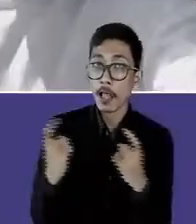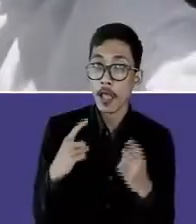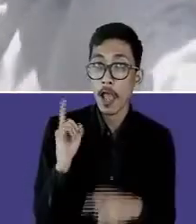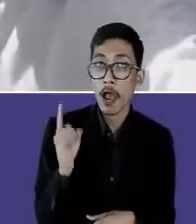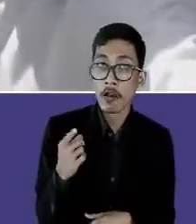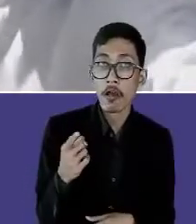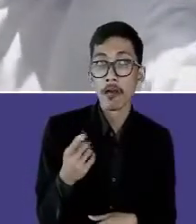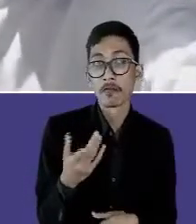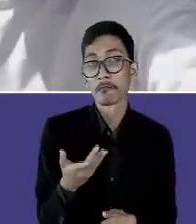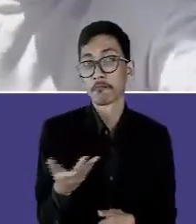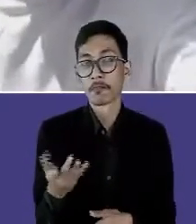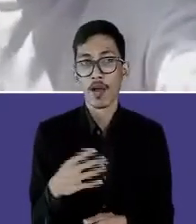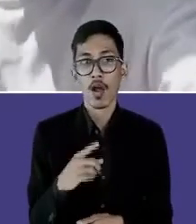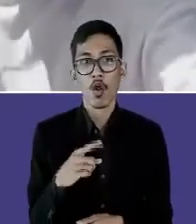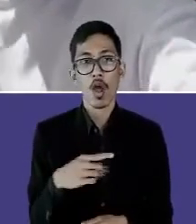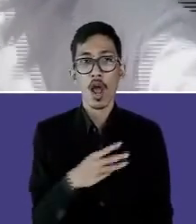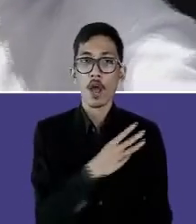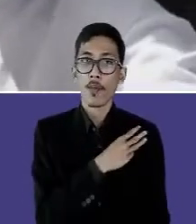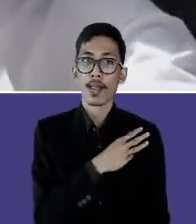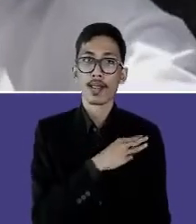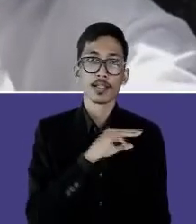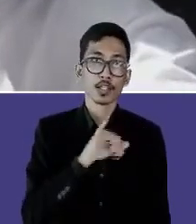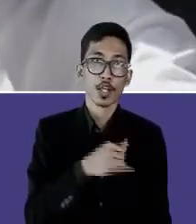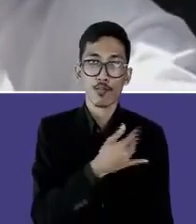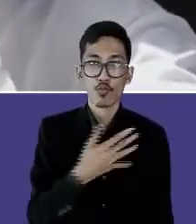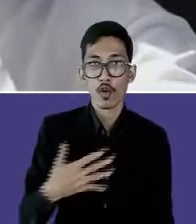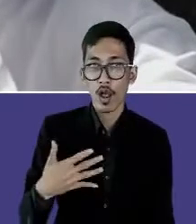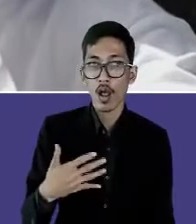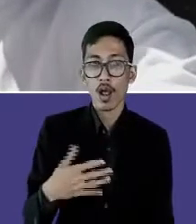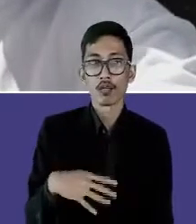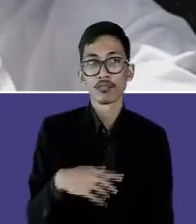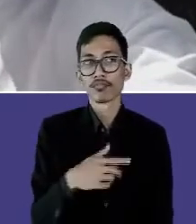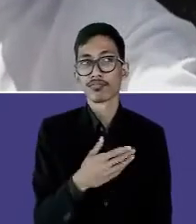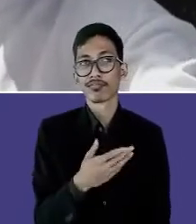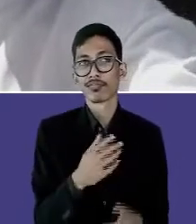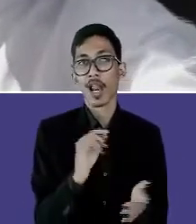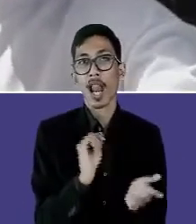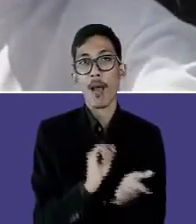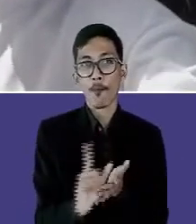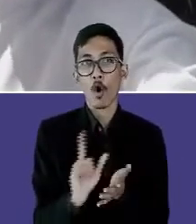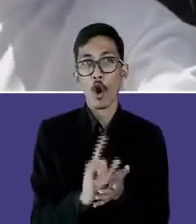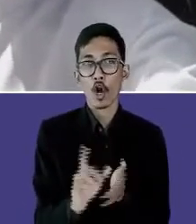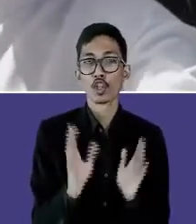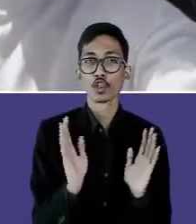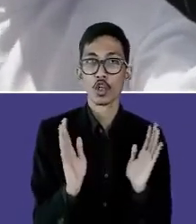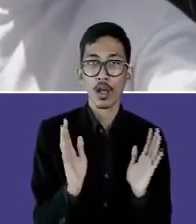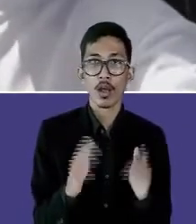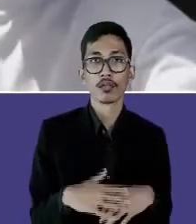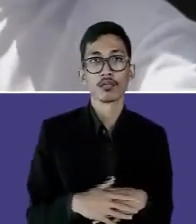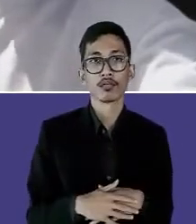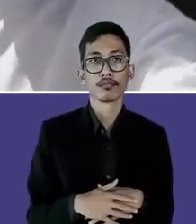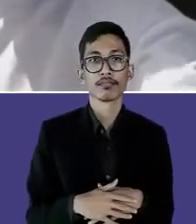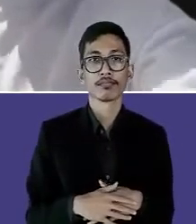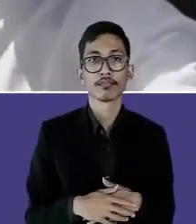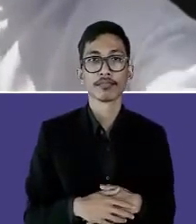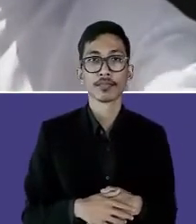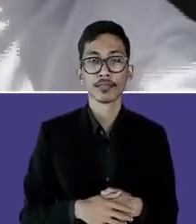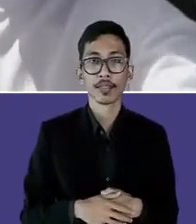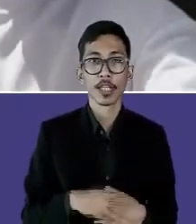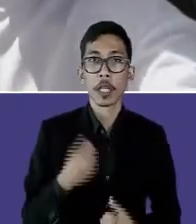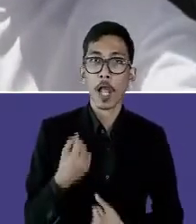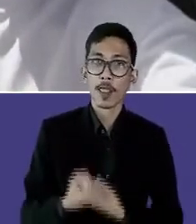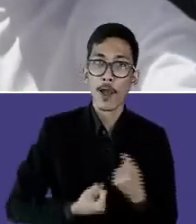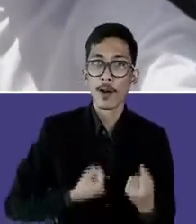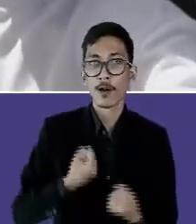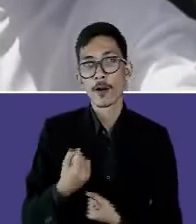Ya. Kalau dari Kabupaten Jayapura, laporannya seperti itu, tapi kita masih terus melakukan kegiatan